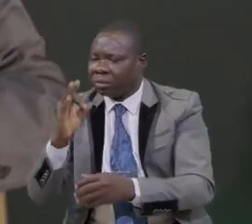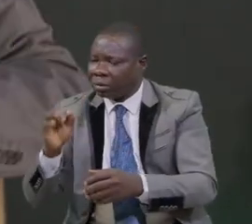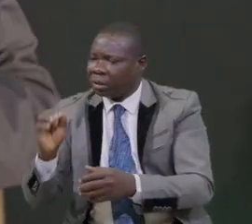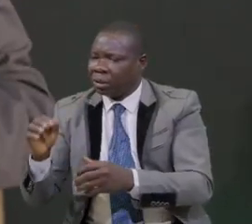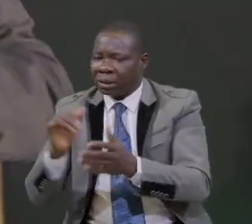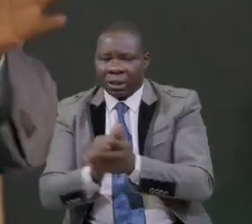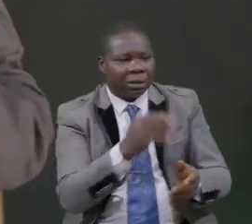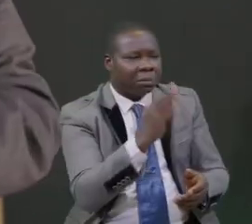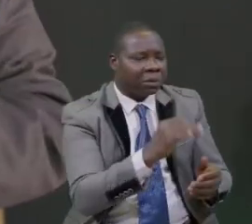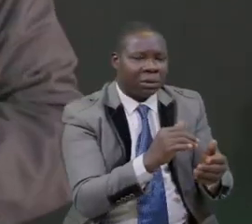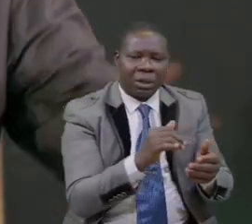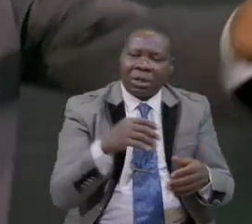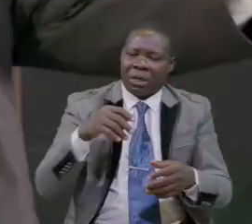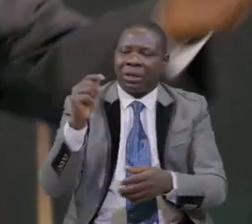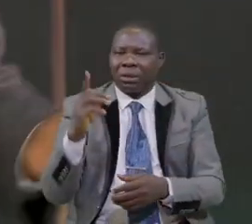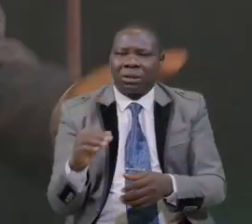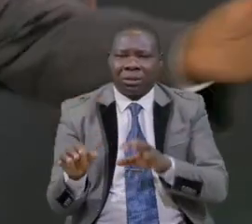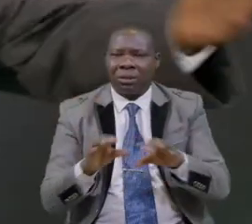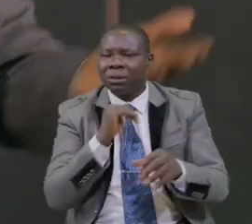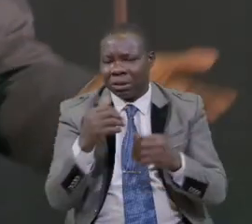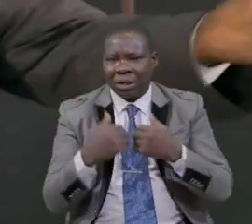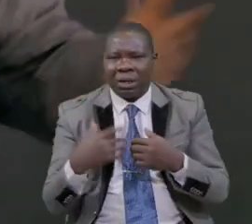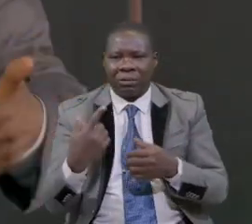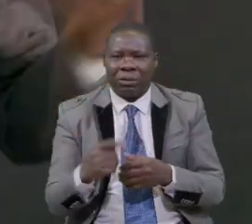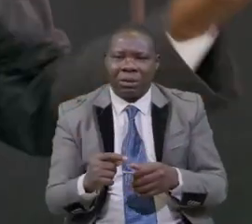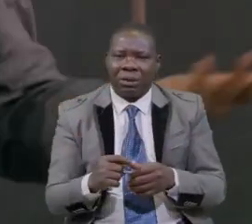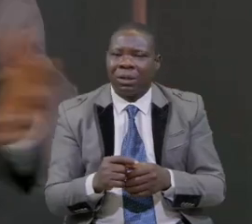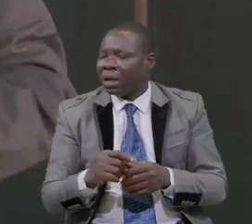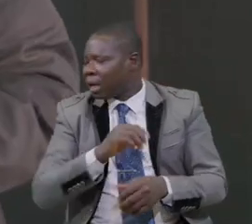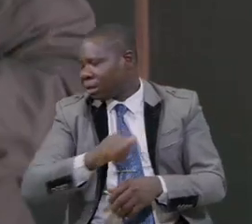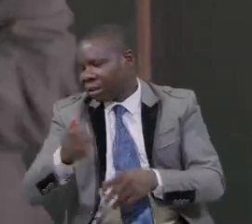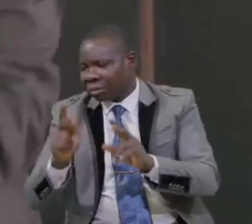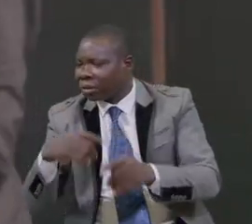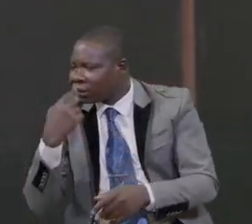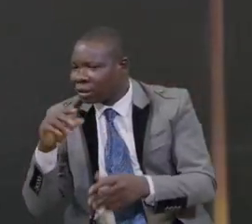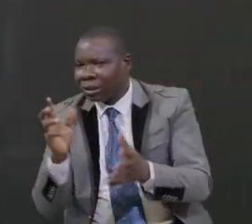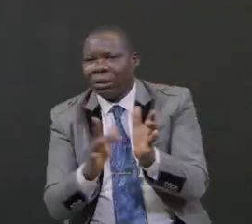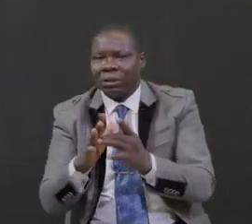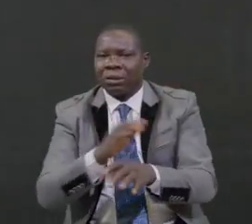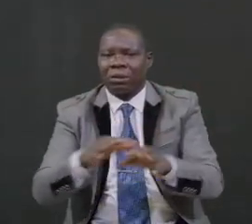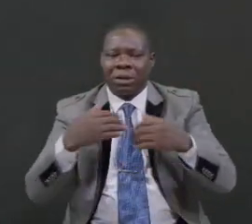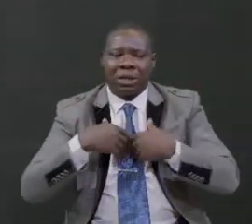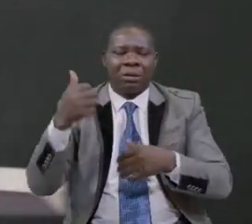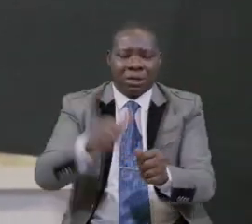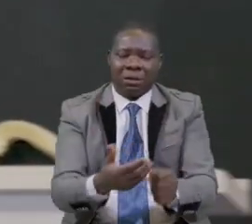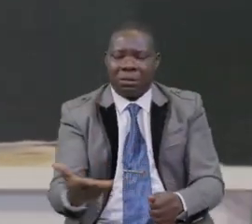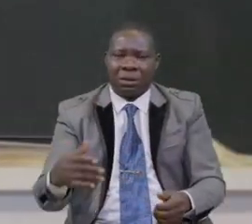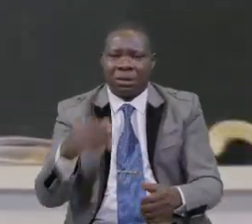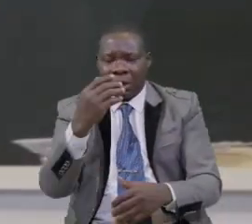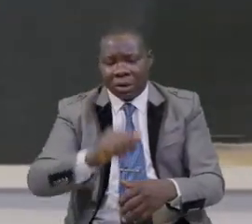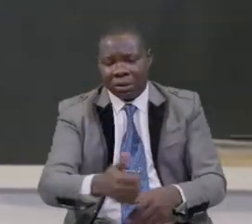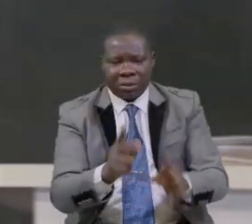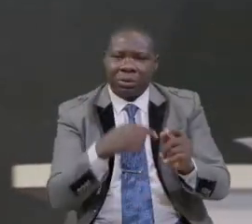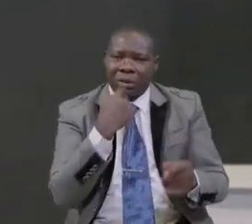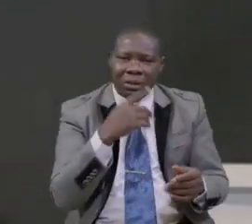Paul n'avait pas la vérité de Dieu. L'autre dit, même Jésus-Christ n'avait pas tout. Et d'autres personnes aussi disent, maintenant